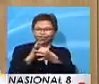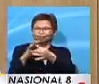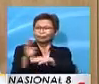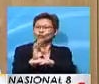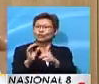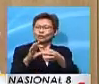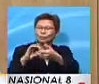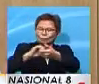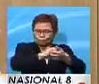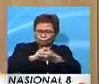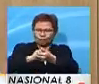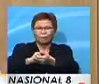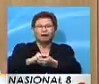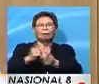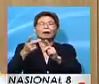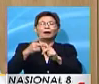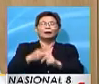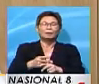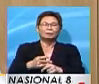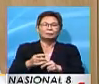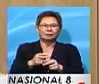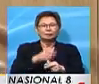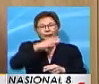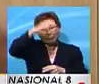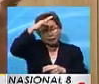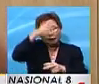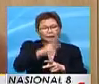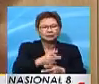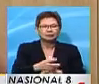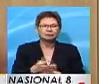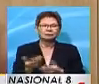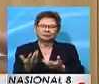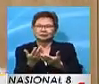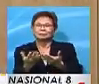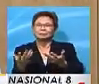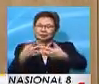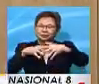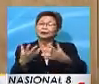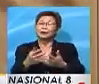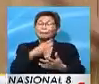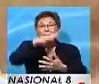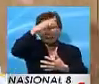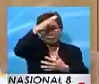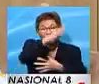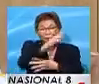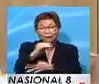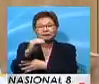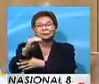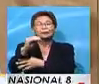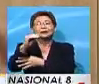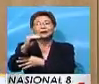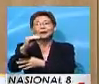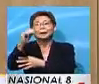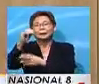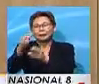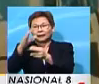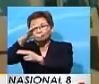anak kepada Ibu Bapa dan ibu Bapa inin Mena jadij satuun kerasi